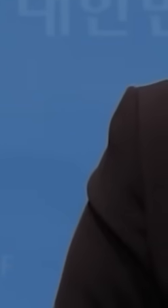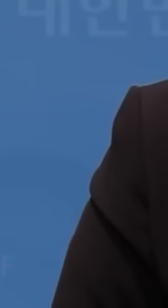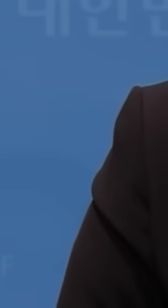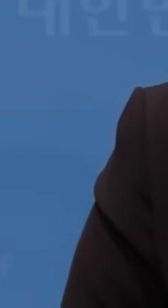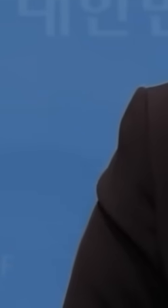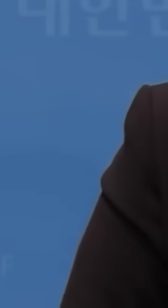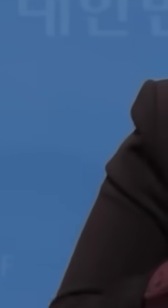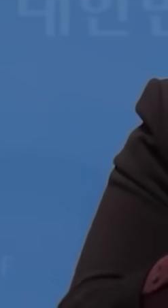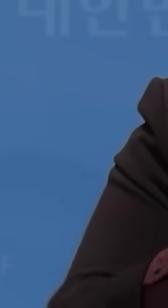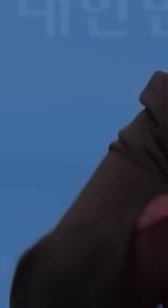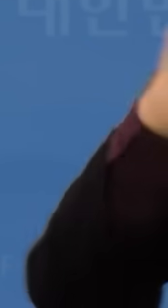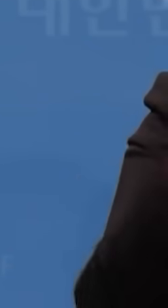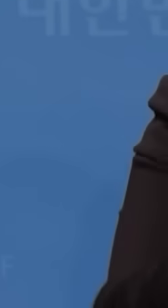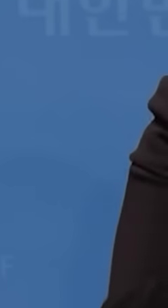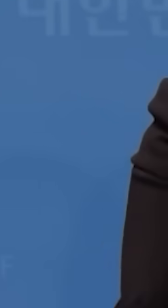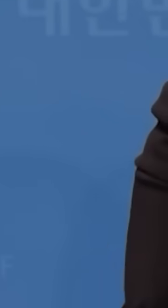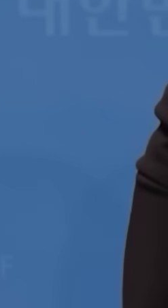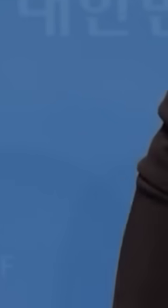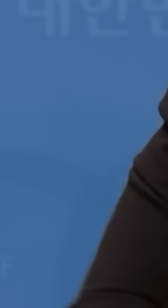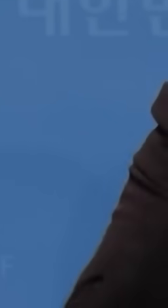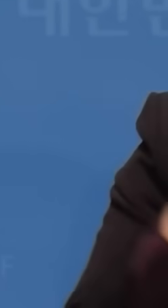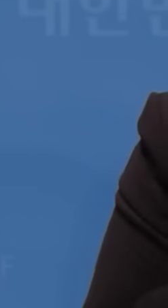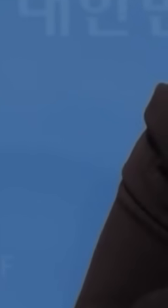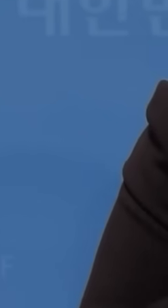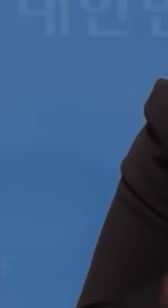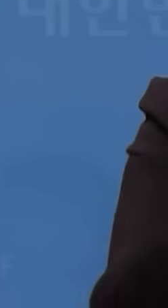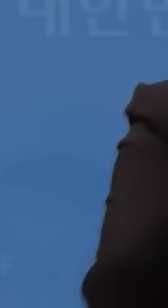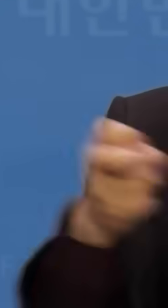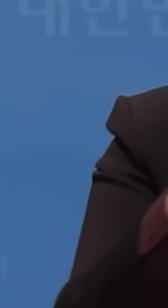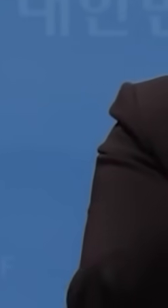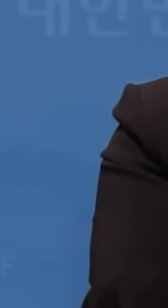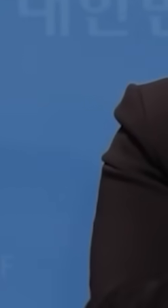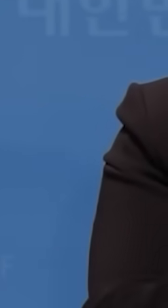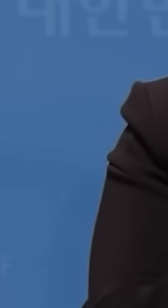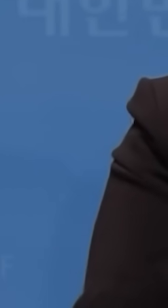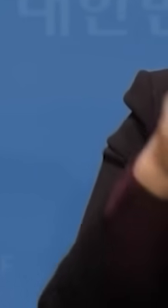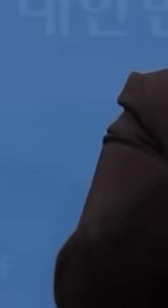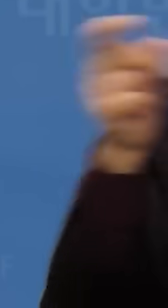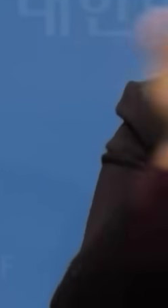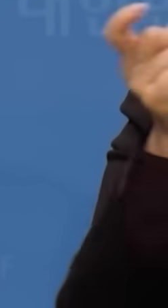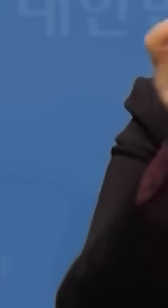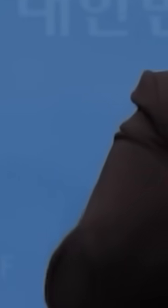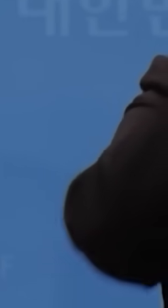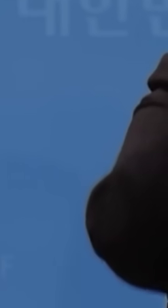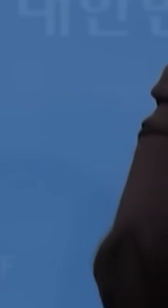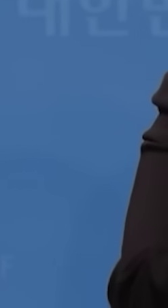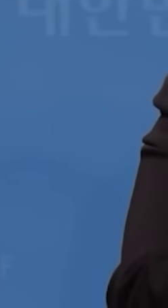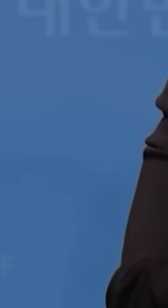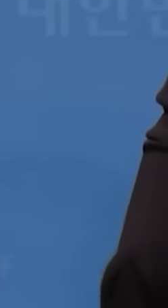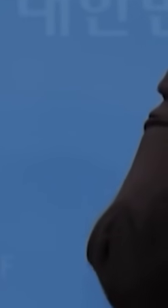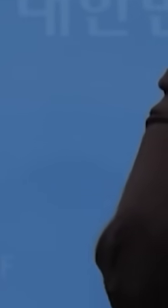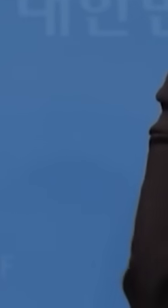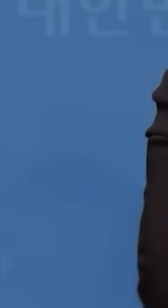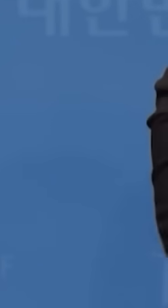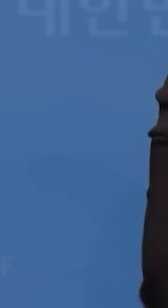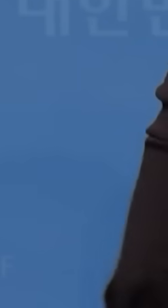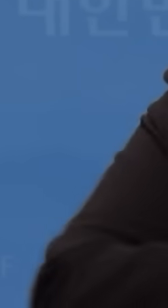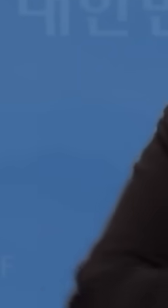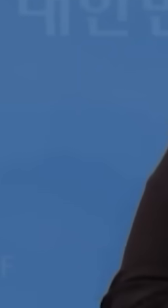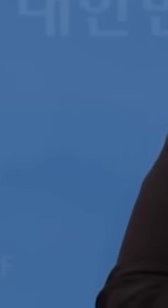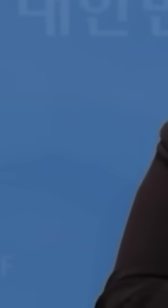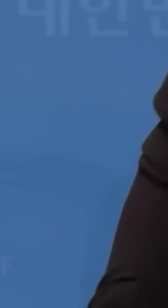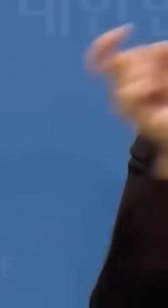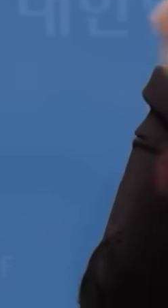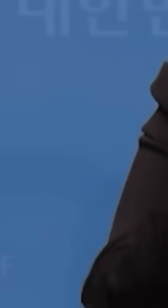이제 국회도 분노와 정오를 이용하는 정치, 말싸움의 정치, 자기들 기득권을 위한 정치, 모든 것을 다